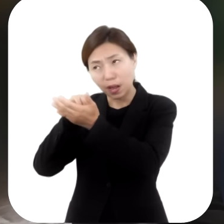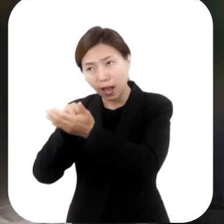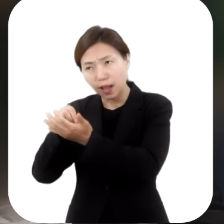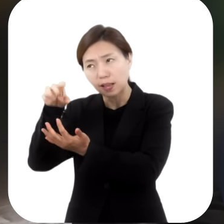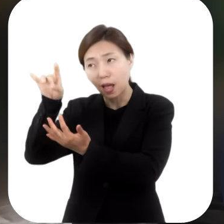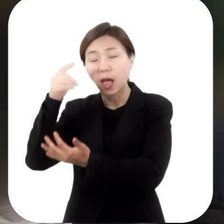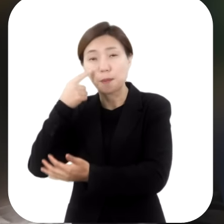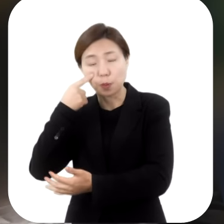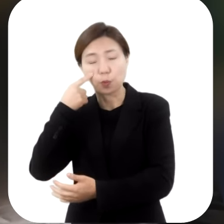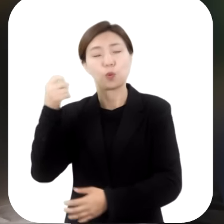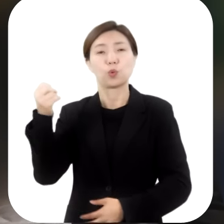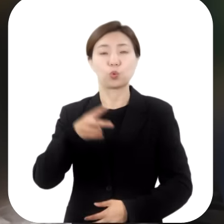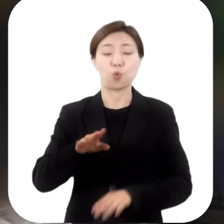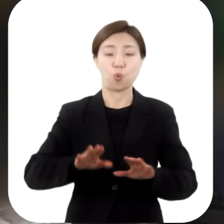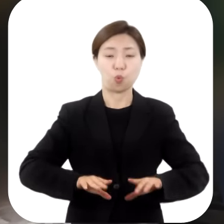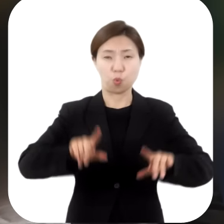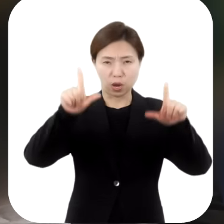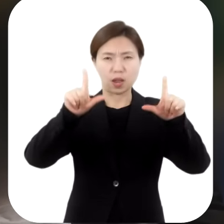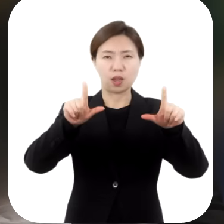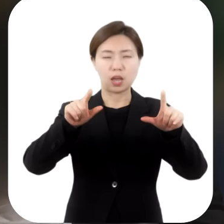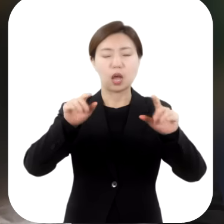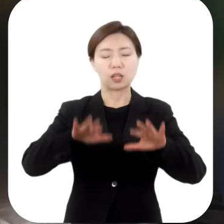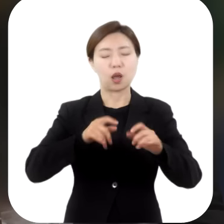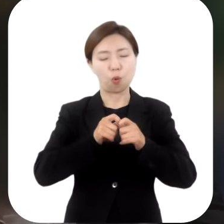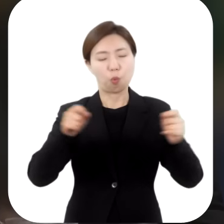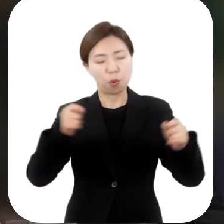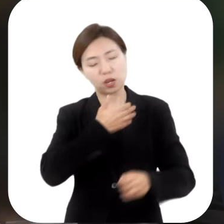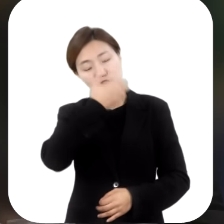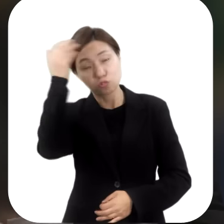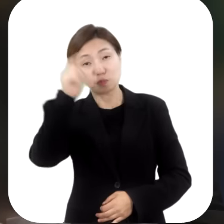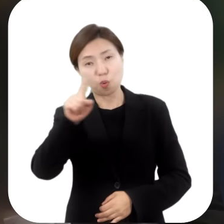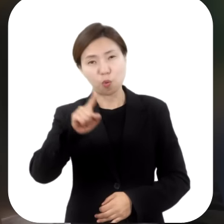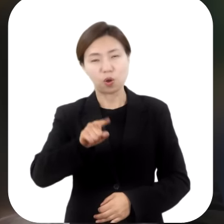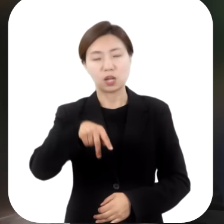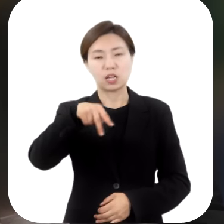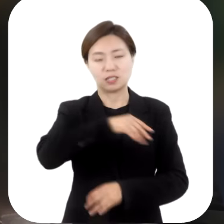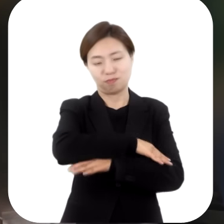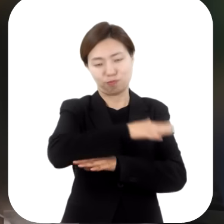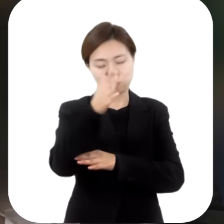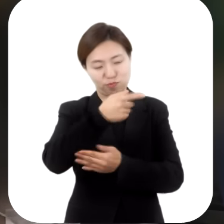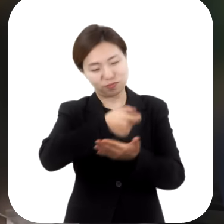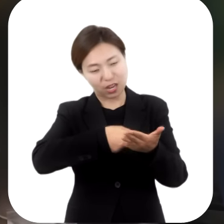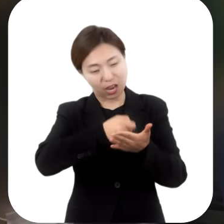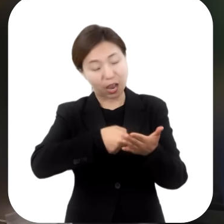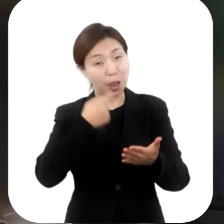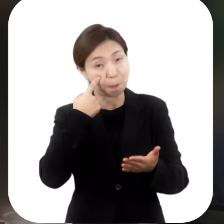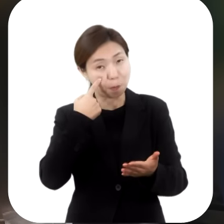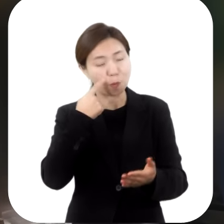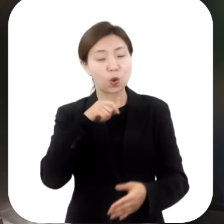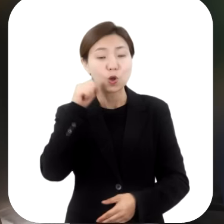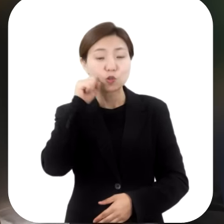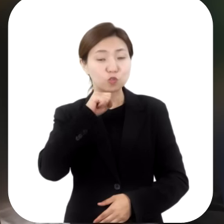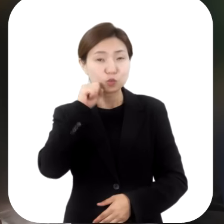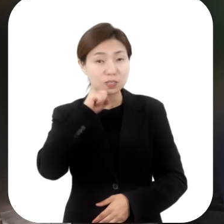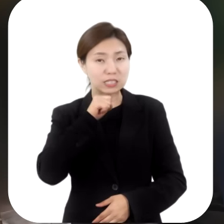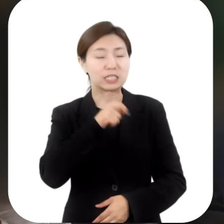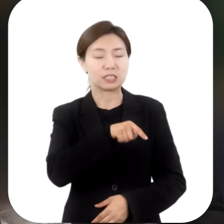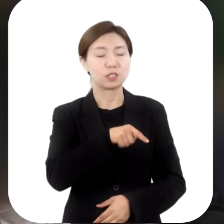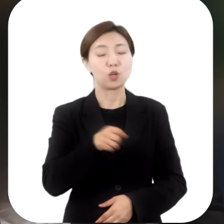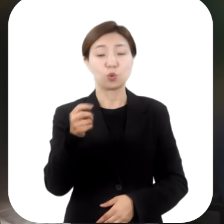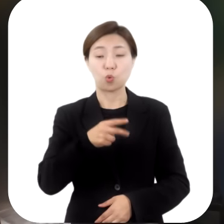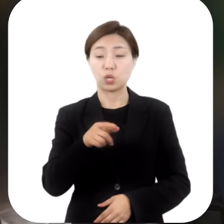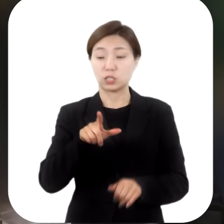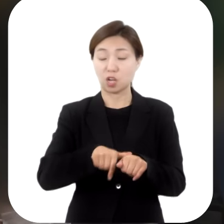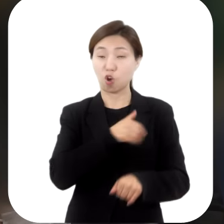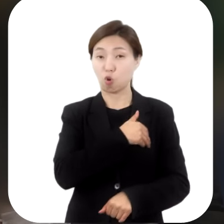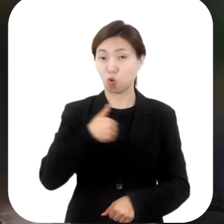쪽의 직장을 자유롭게 선택하는 것입니다. 그리고 오랜 꿈인 스토리 작가를 목표로 글을 계속 취미삼아 쓸 것이고 여가 시간에